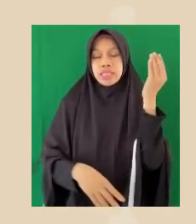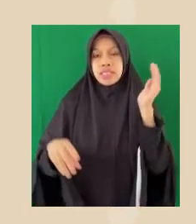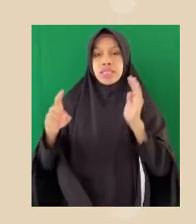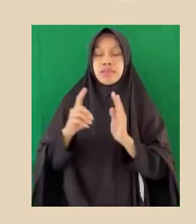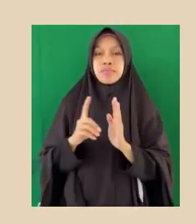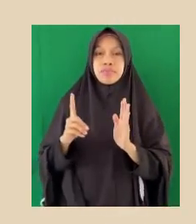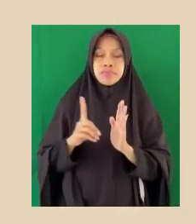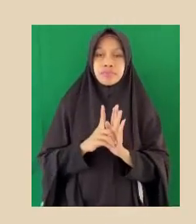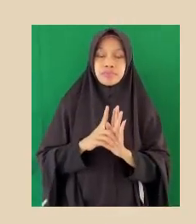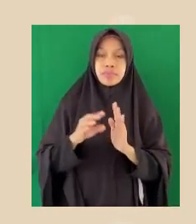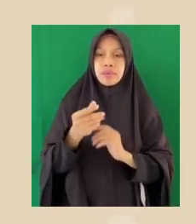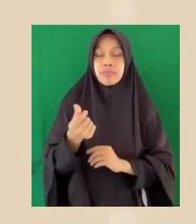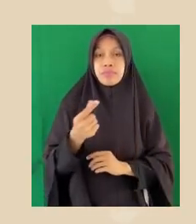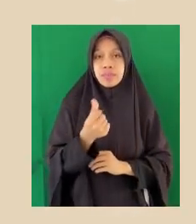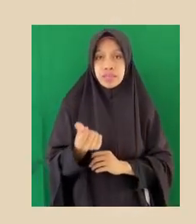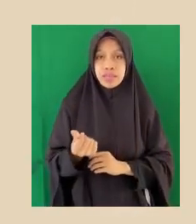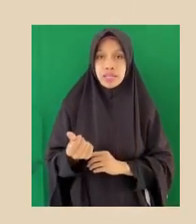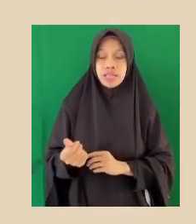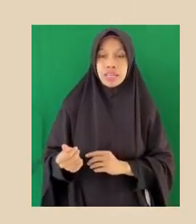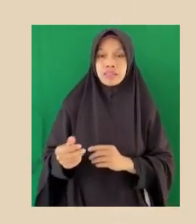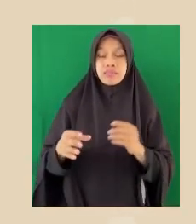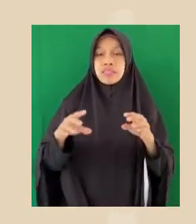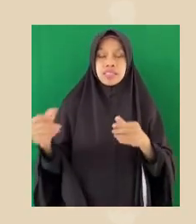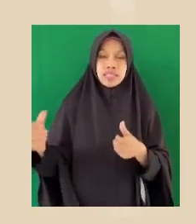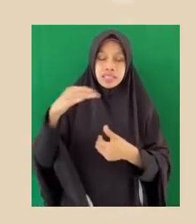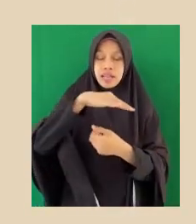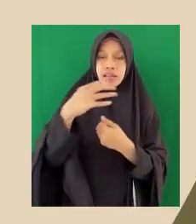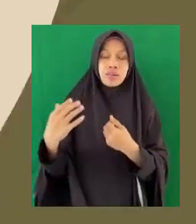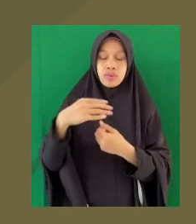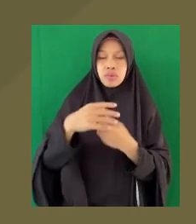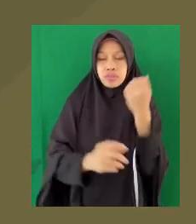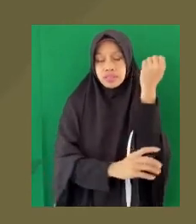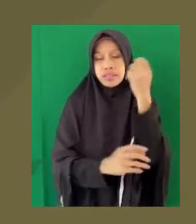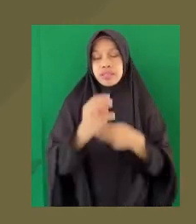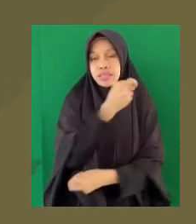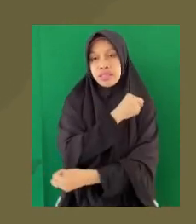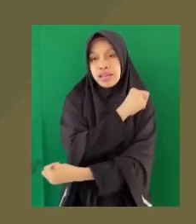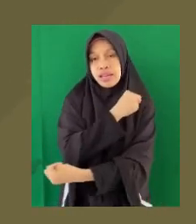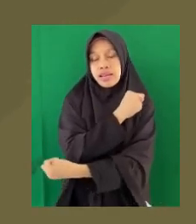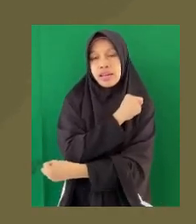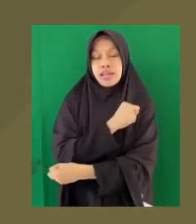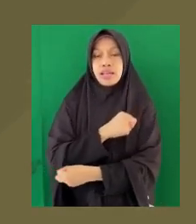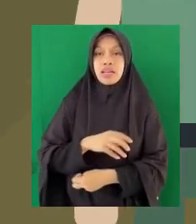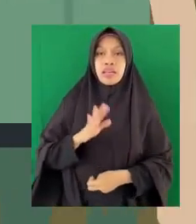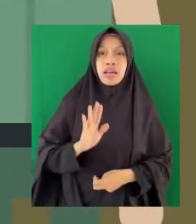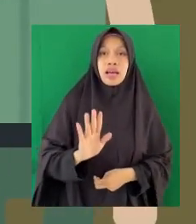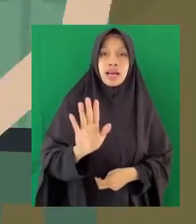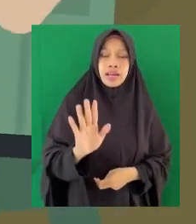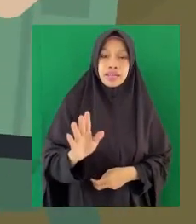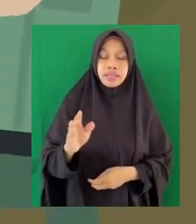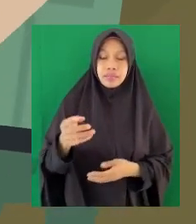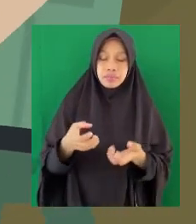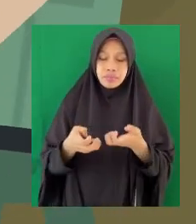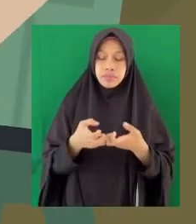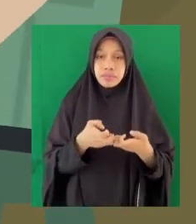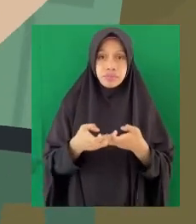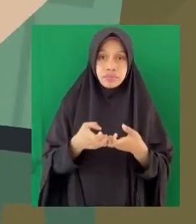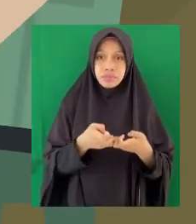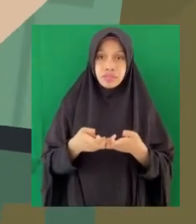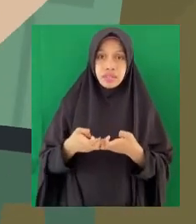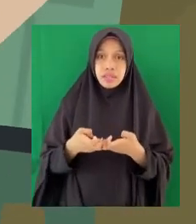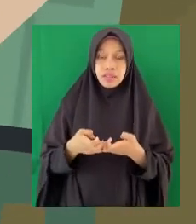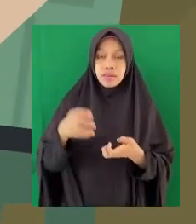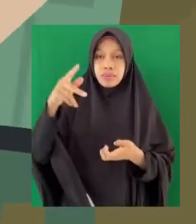Prodeo. Biaya perkara Anda akan ditanggung oleh negara. Anda dapat mendaftarkan secara online